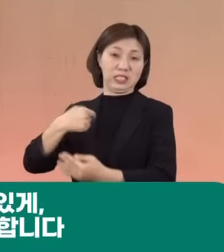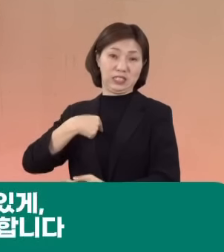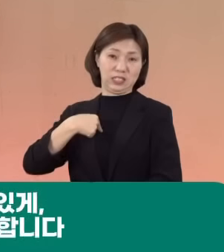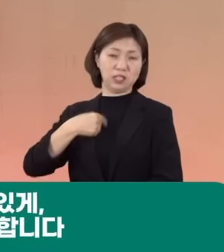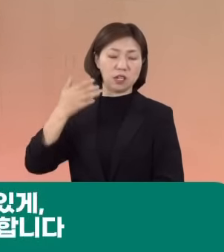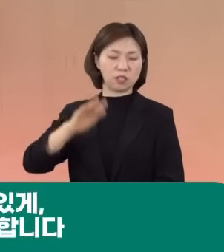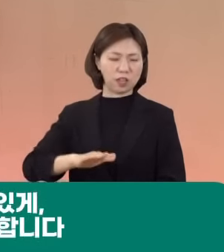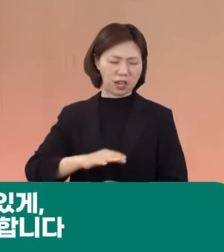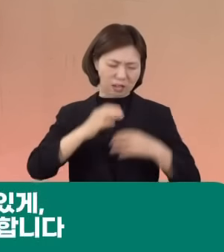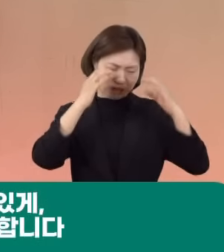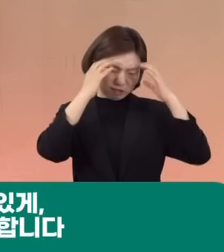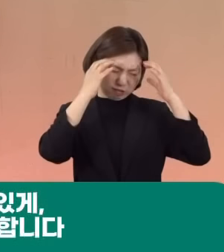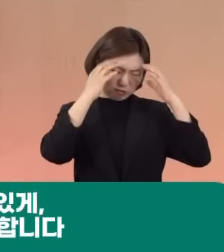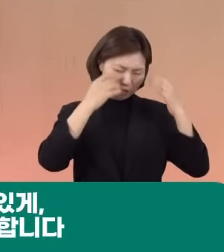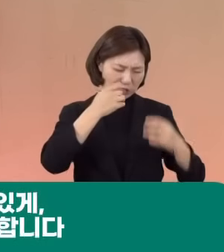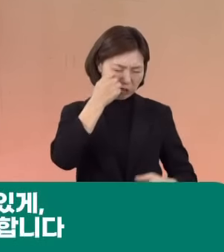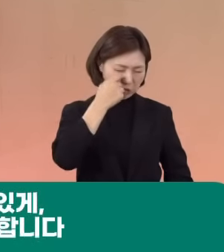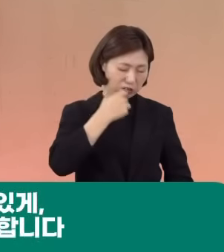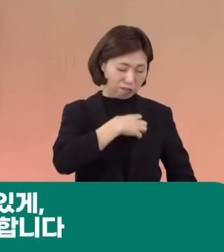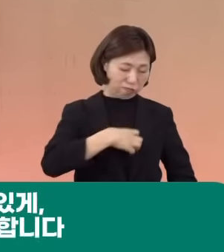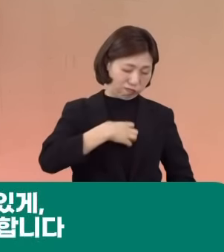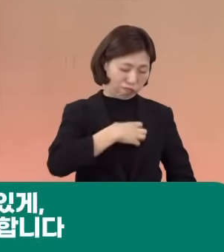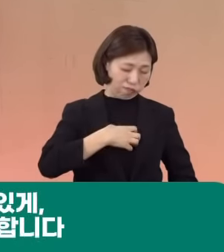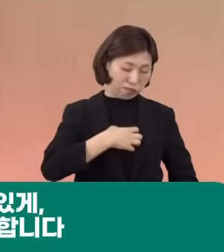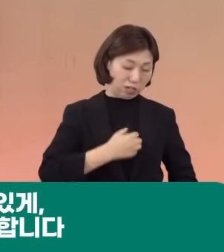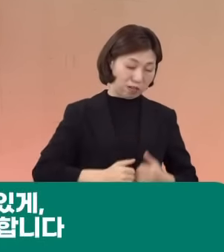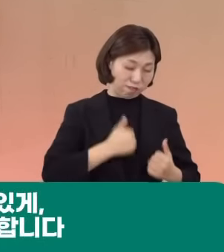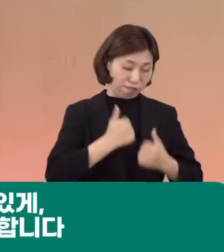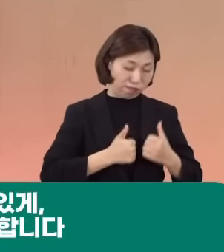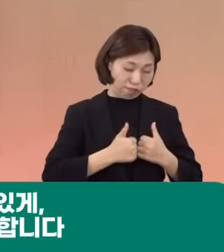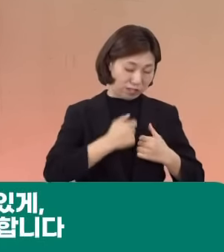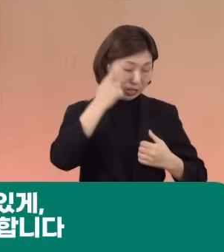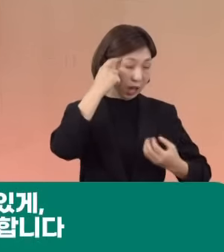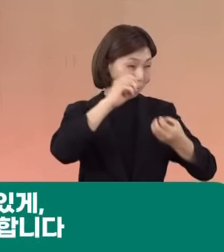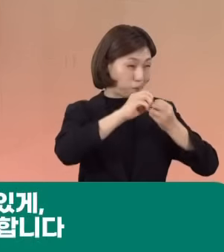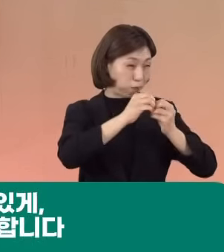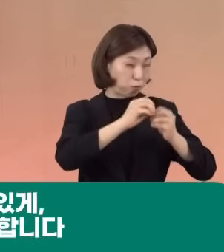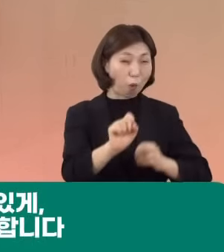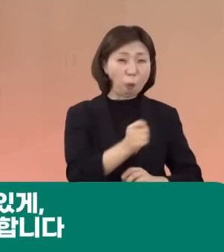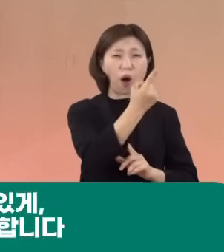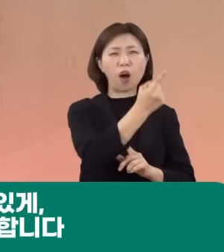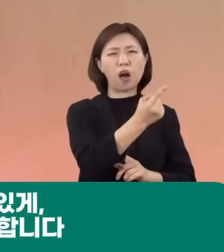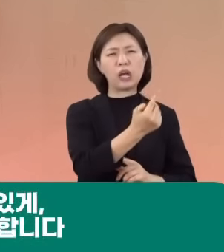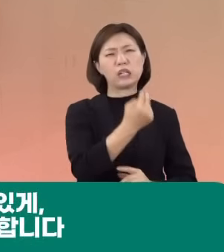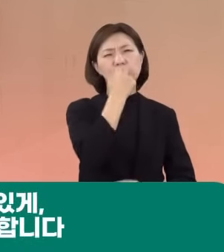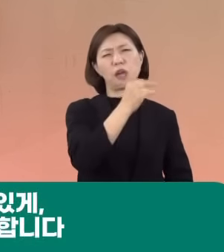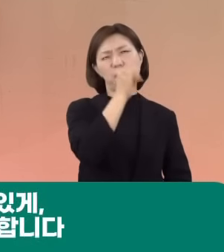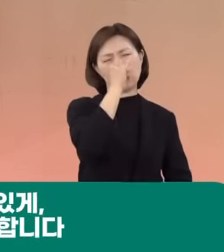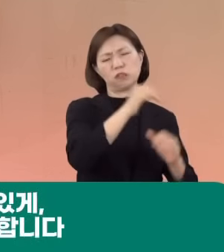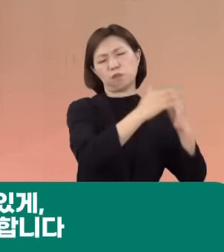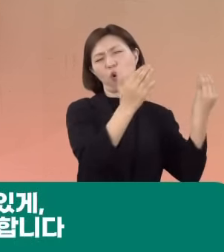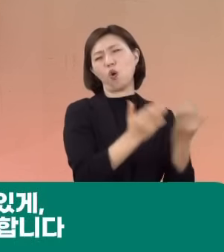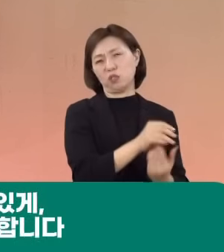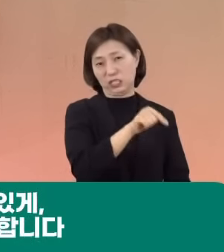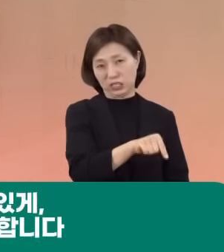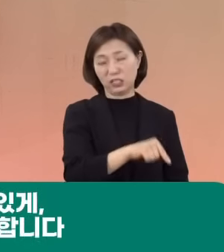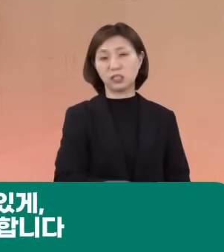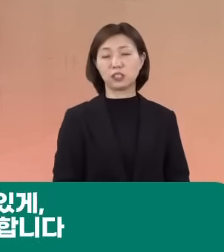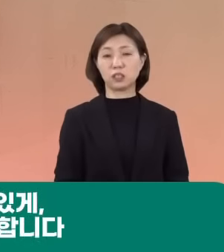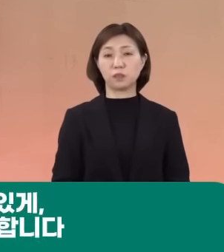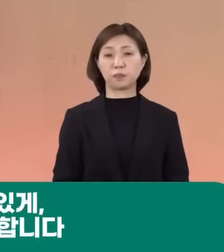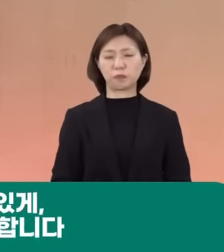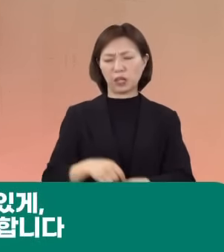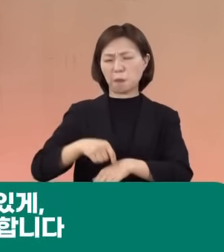착각하고 번뇌 망상에 빠져서 중생 노음 하고 있는 것도요 마음이다 마음 마음이